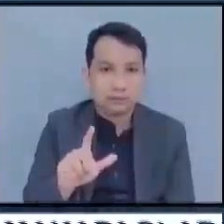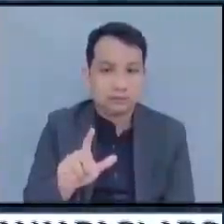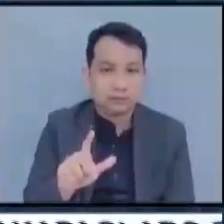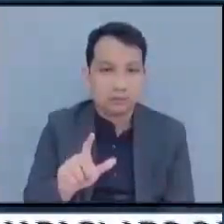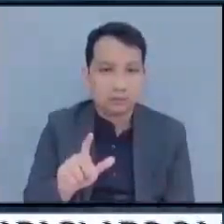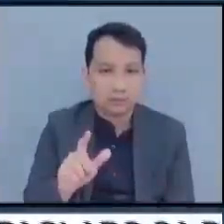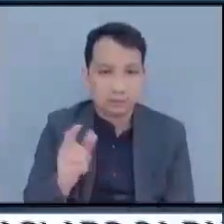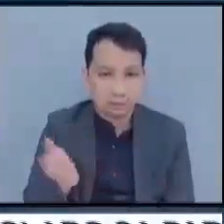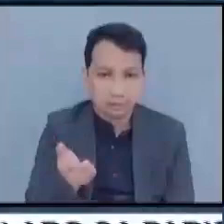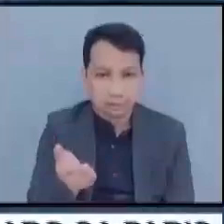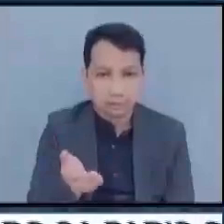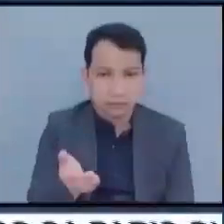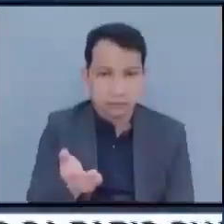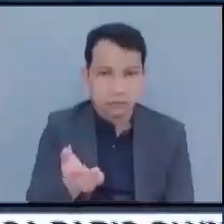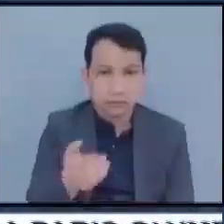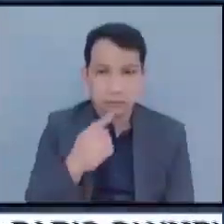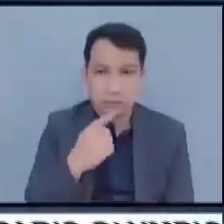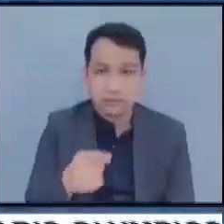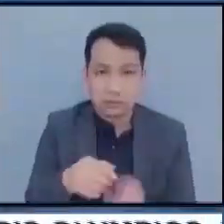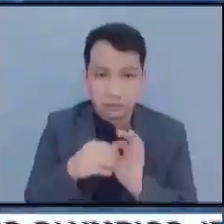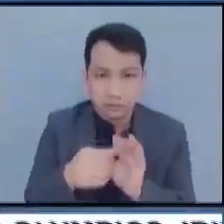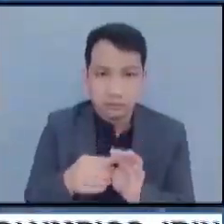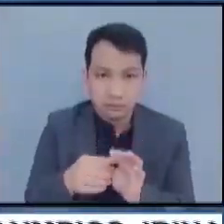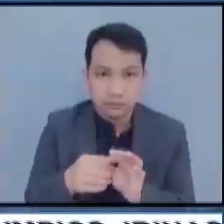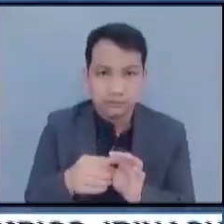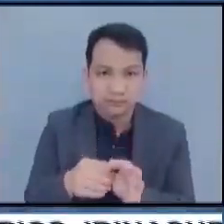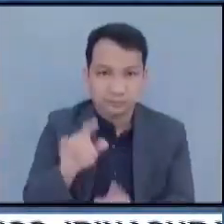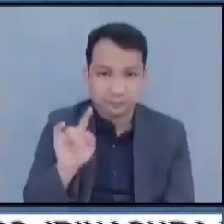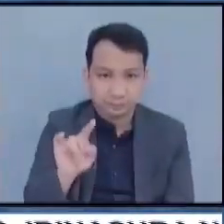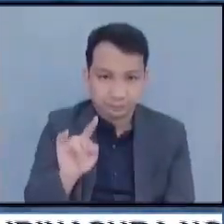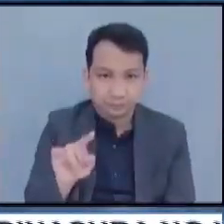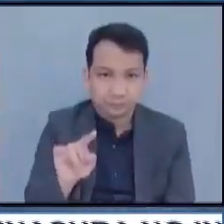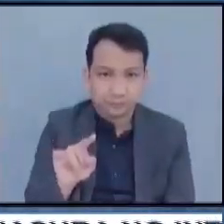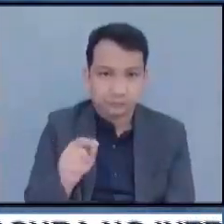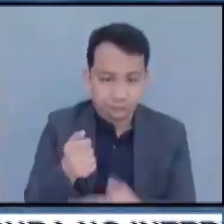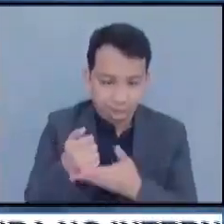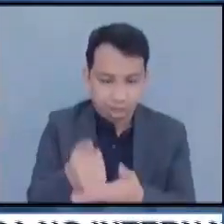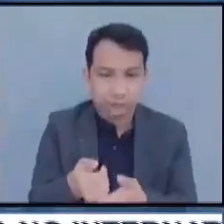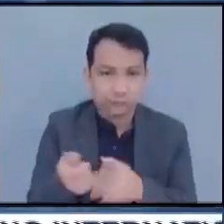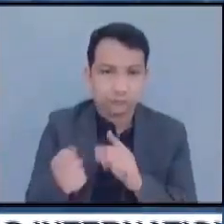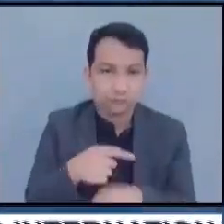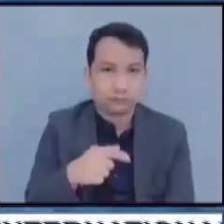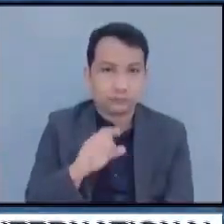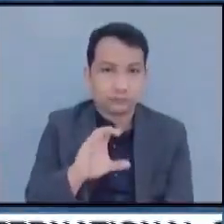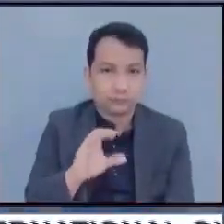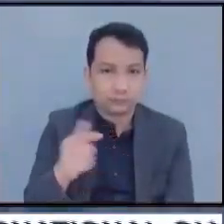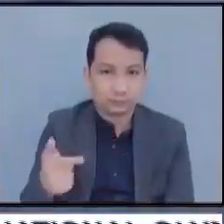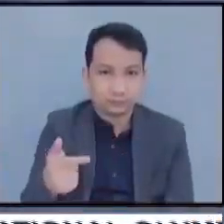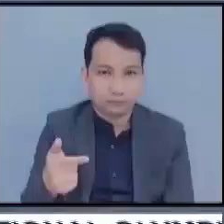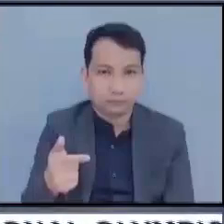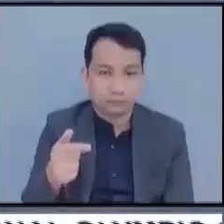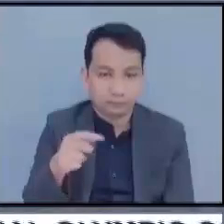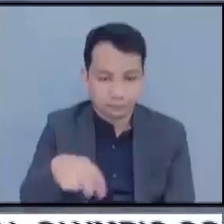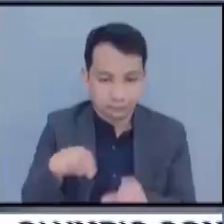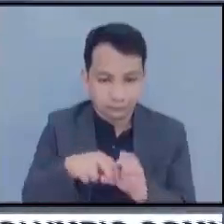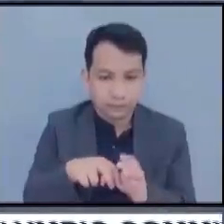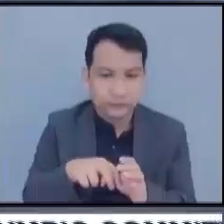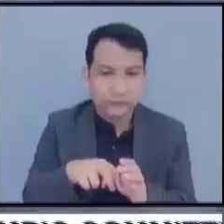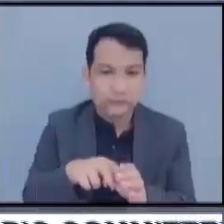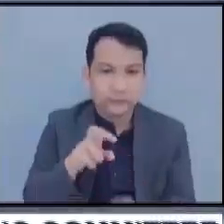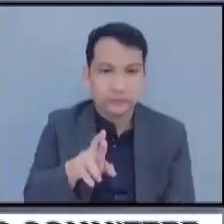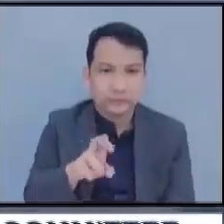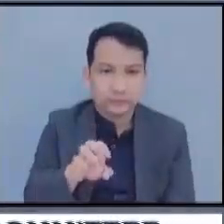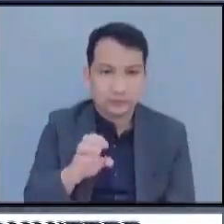RIB, lumapit ang ilang BIPAR personnel at media. Agad na sumunod ang mga tauhan ng China Coast Guard sakay din ng RIB. Dito sa video na